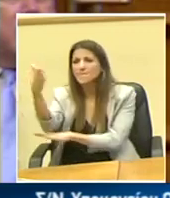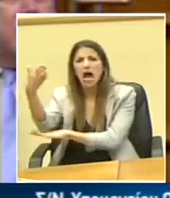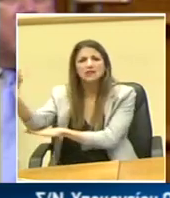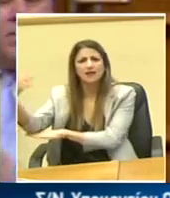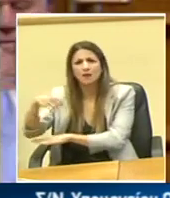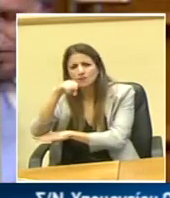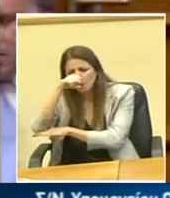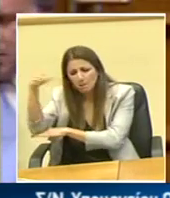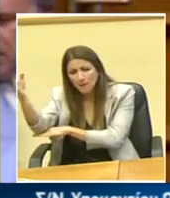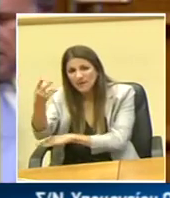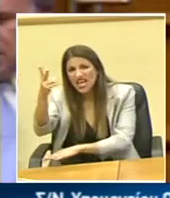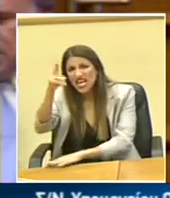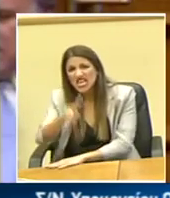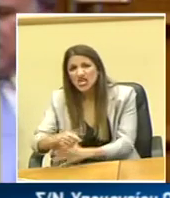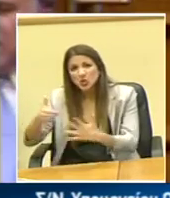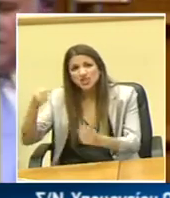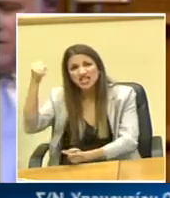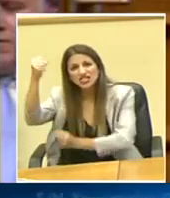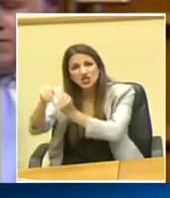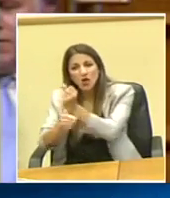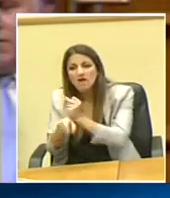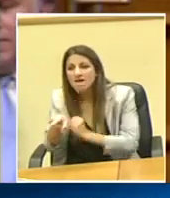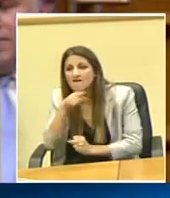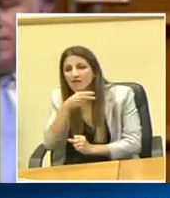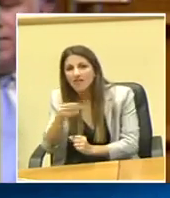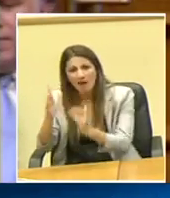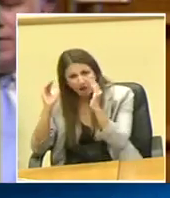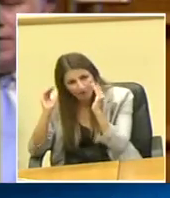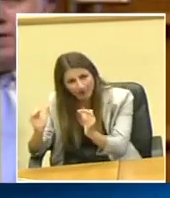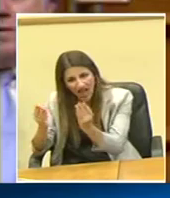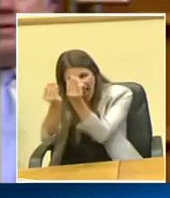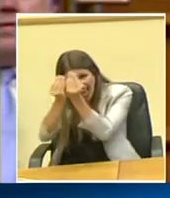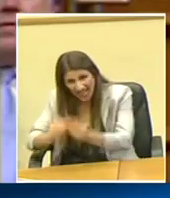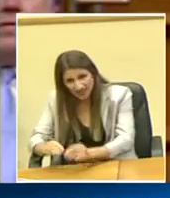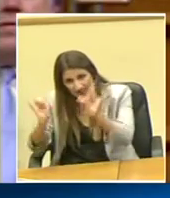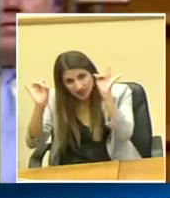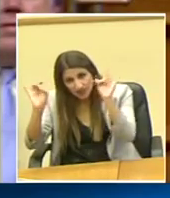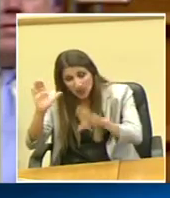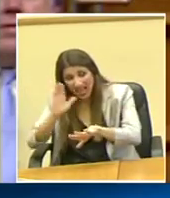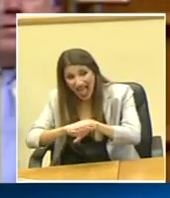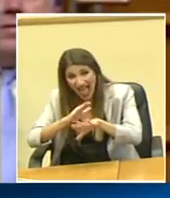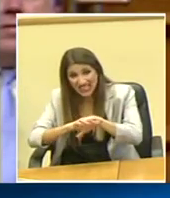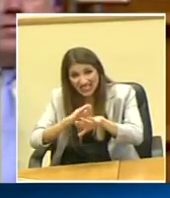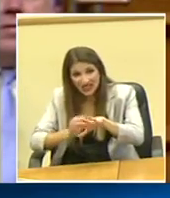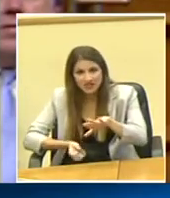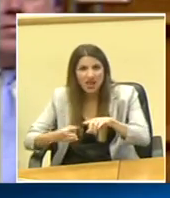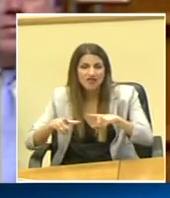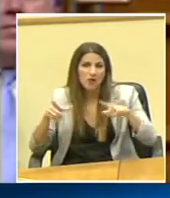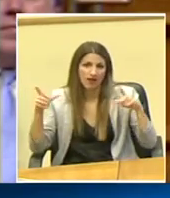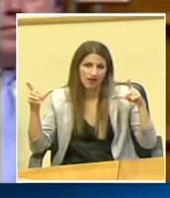που επί 26 χρόνια αποτελεί πληγή στην εξωτερική μας πολιτική, στο θέμα της